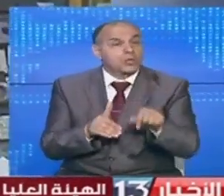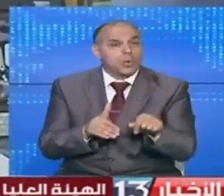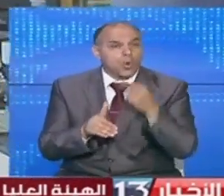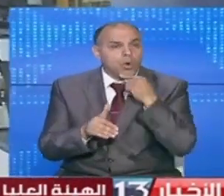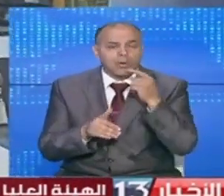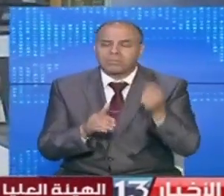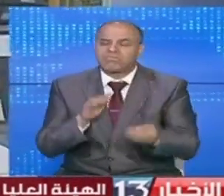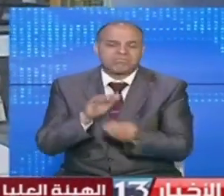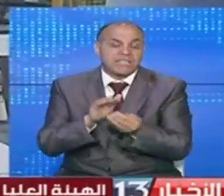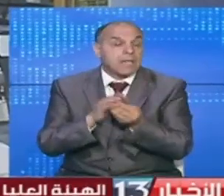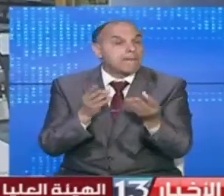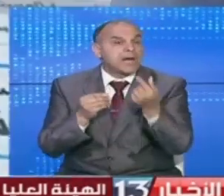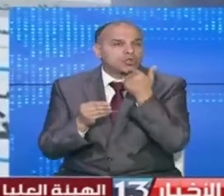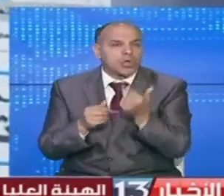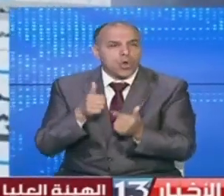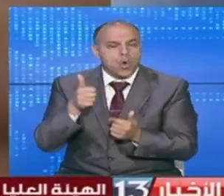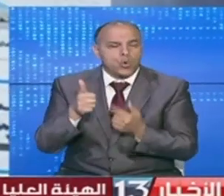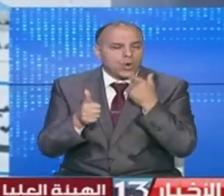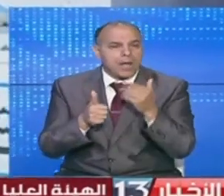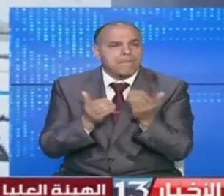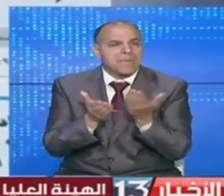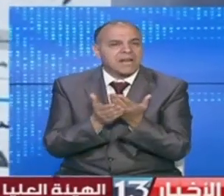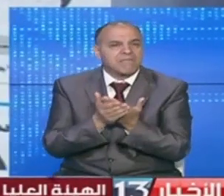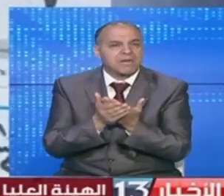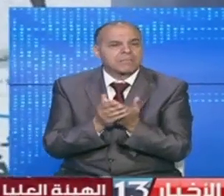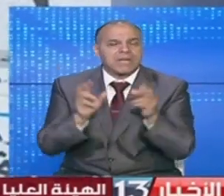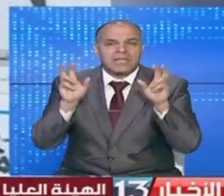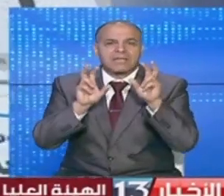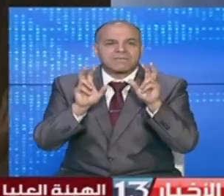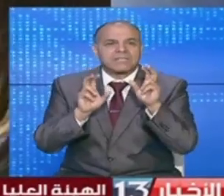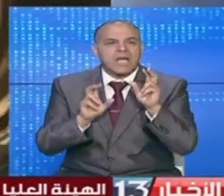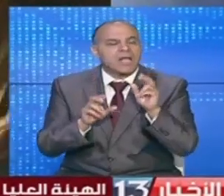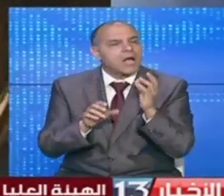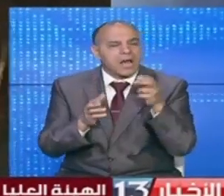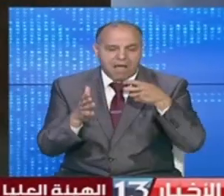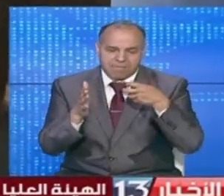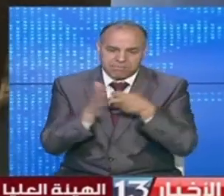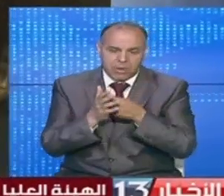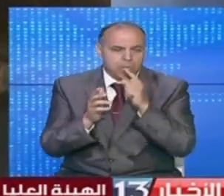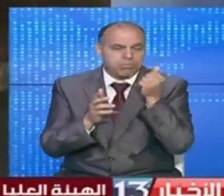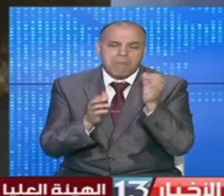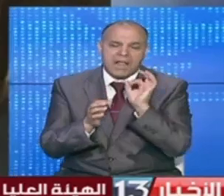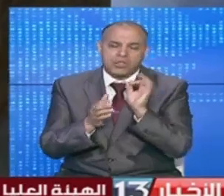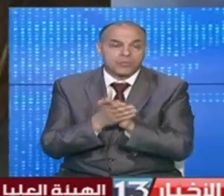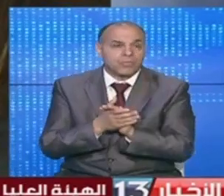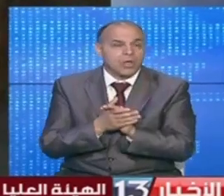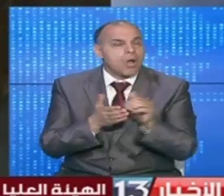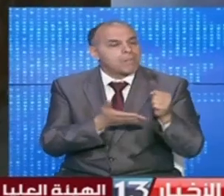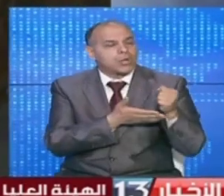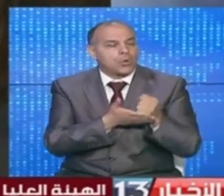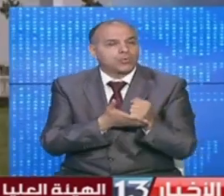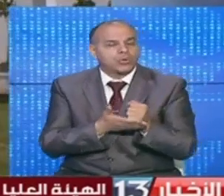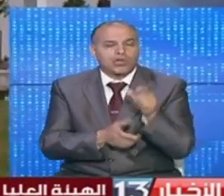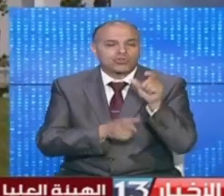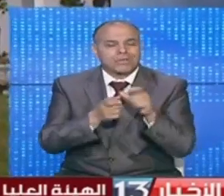حولها شبهات فساد، ومنها خاصة ملفات القنوات غير الحاصلة على الإجازة والمدعومة من